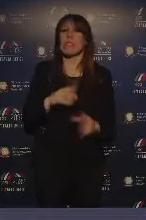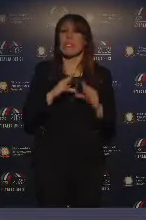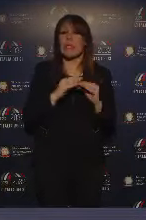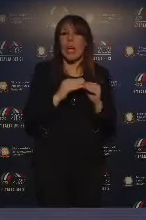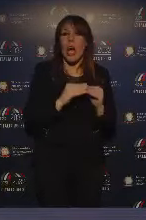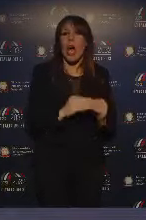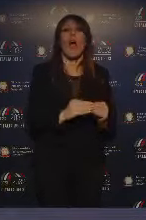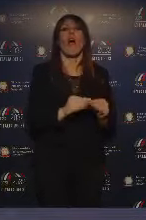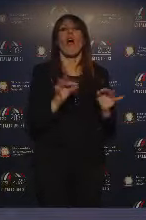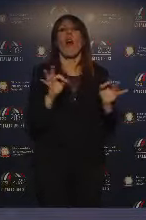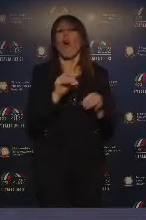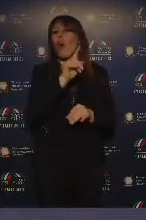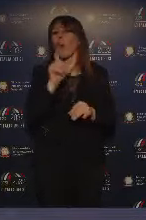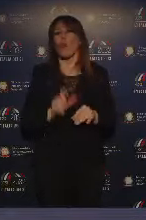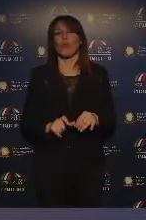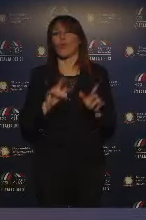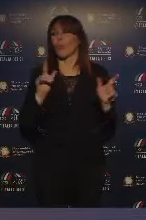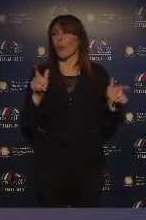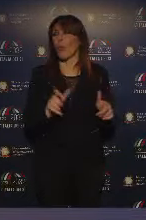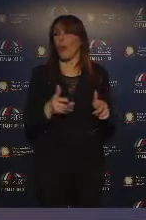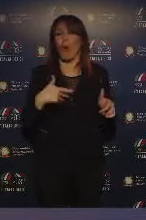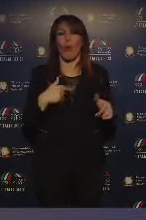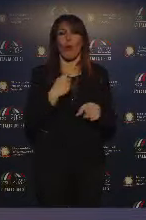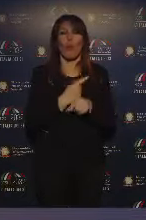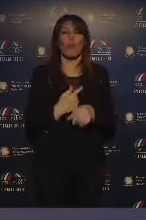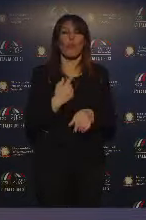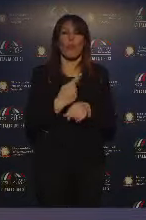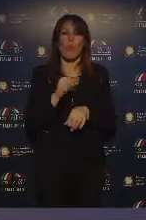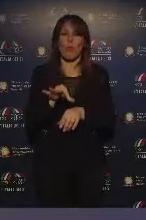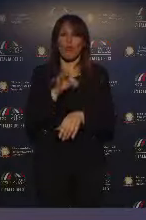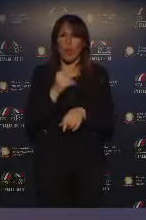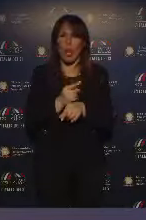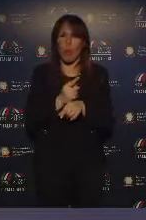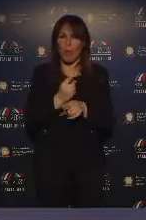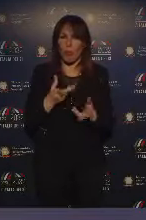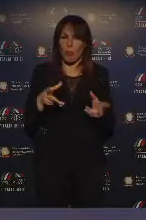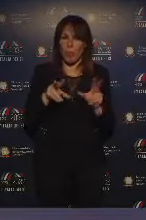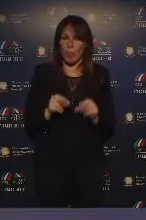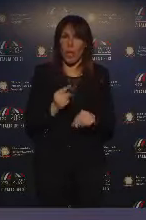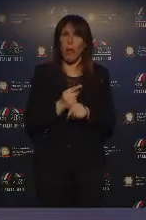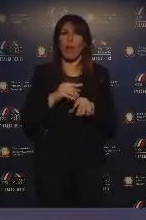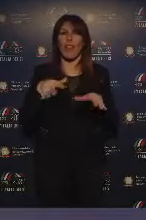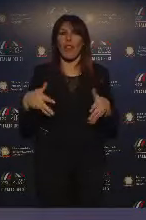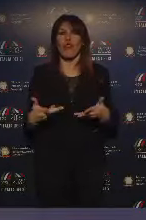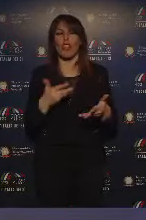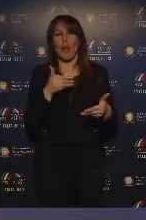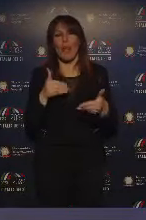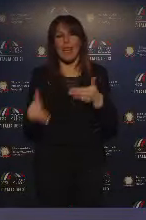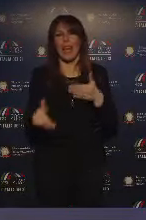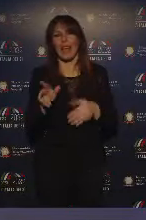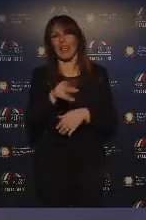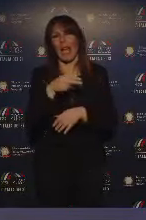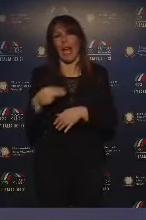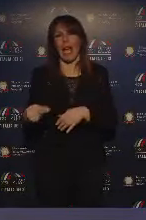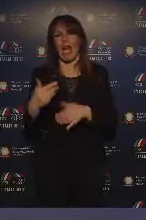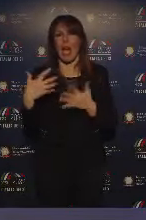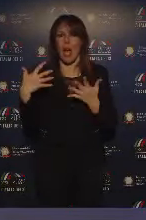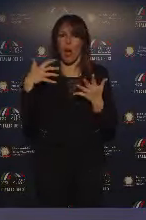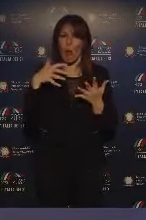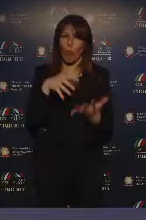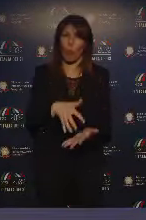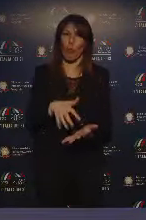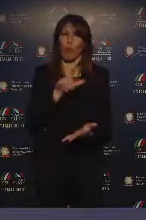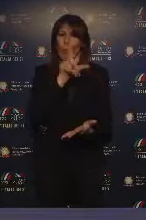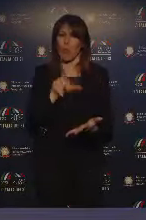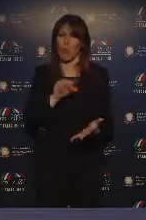ti blocchi l'intero paese quindi noi abbiamo scelto di rimettere decine di miliardi di euro sulla spina dorsale del paese